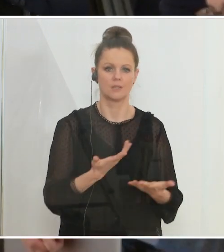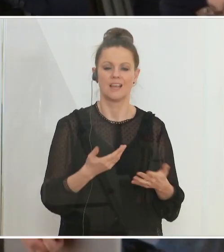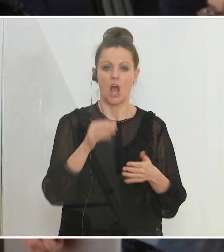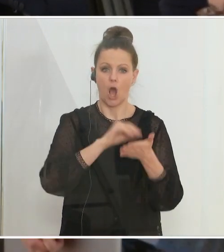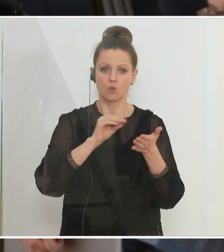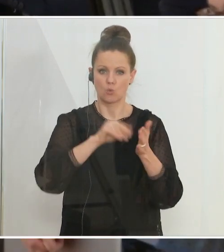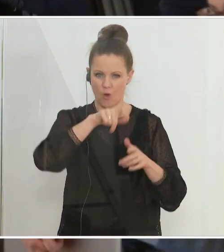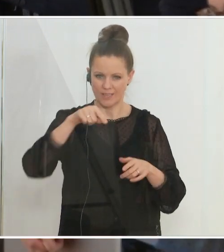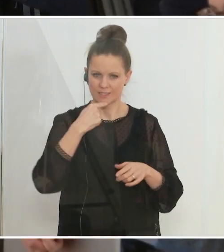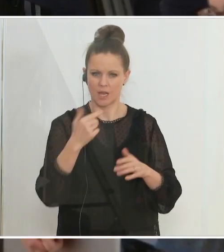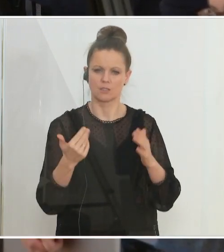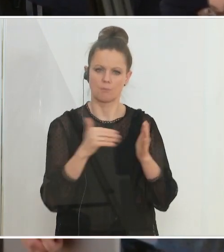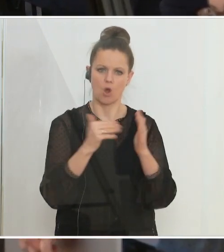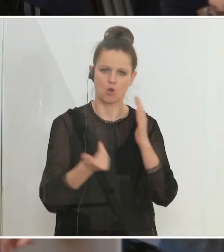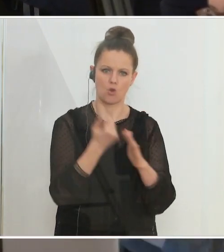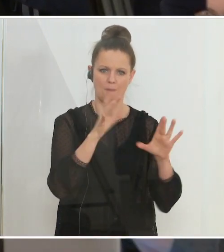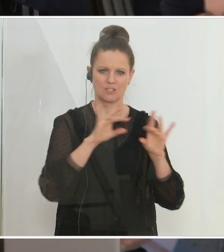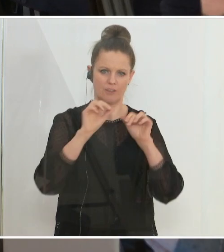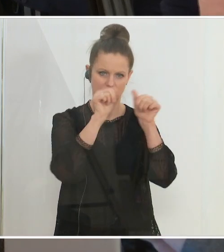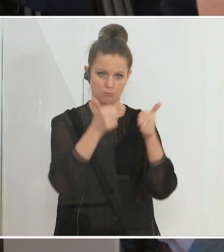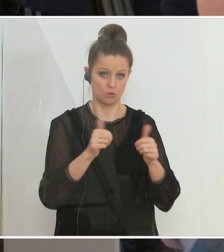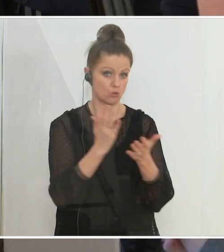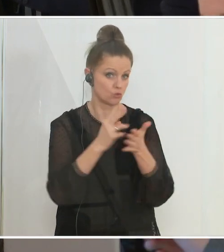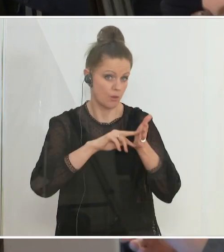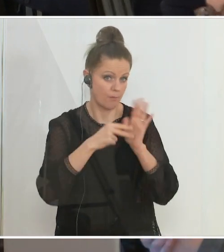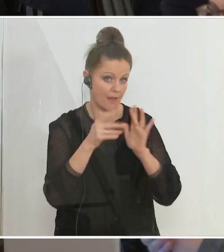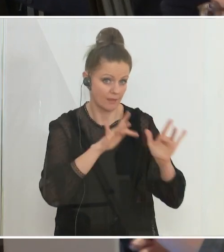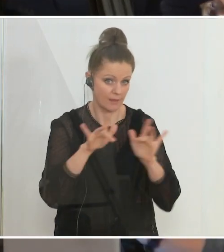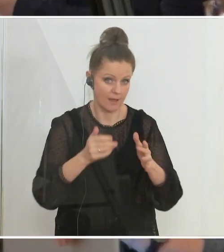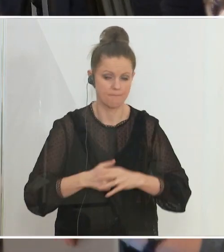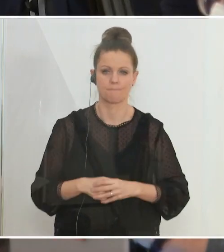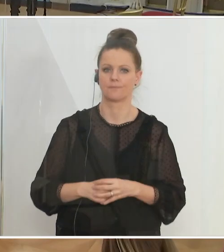fordern da neue Beschäftigungsmodelle. Ist in diese Richtung irgendwas geplant?